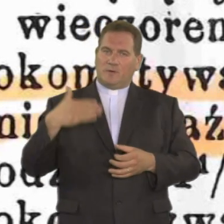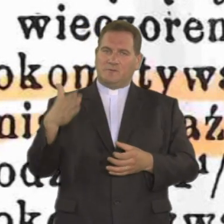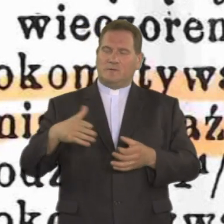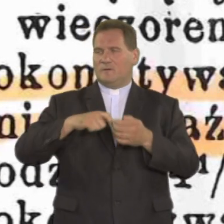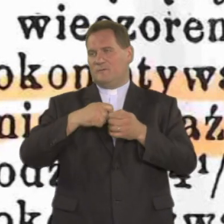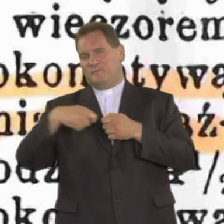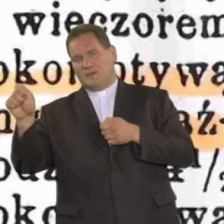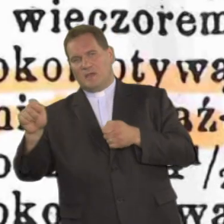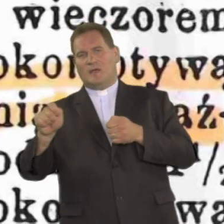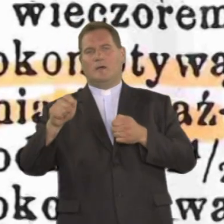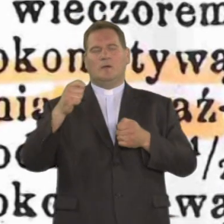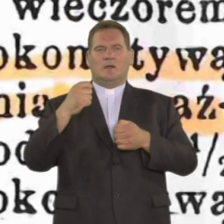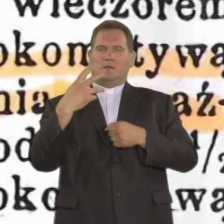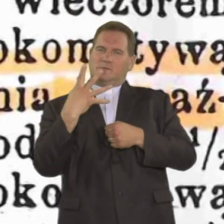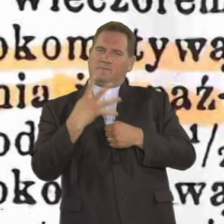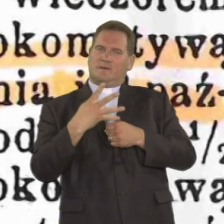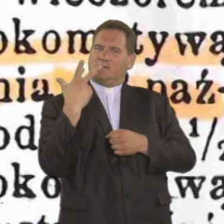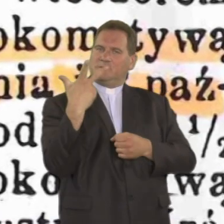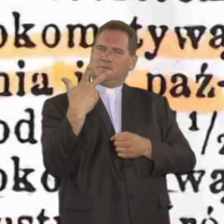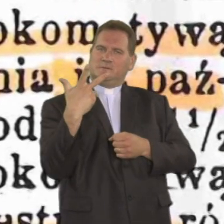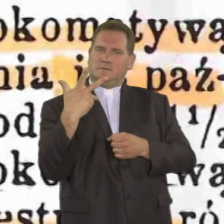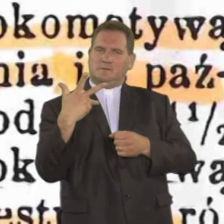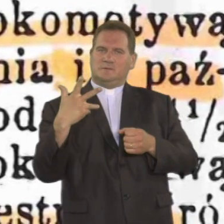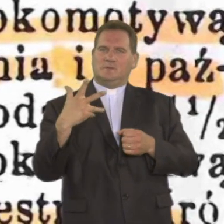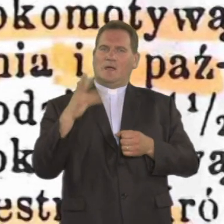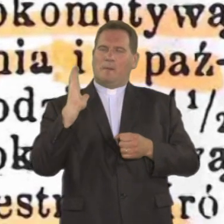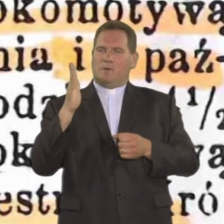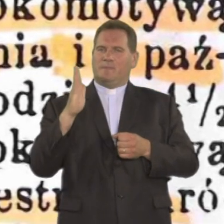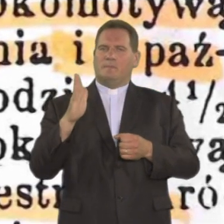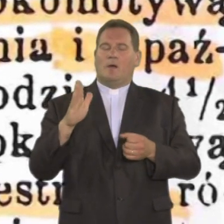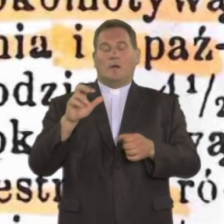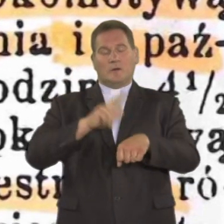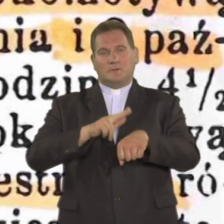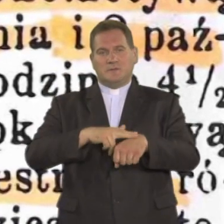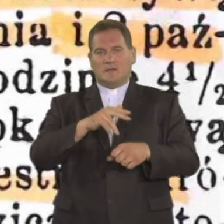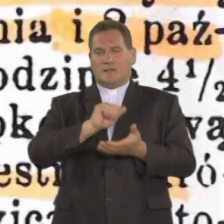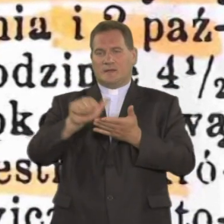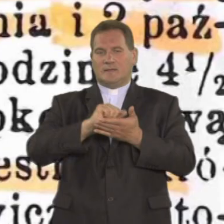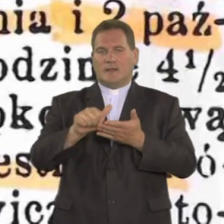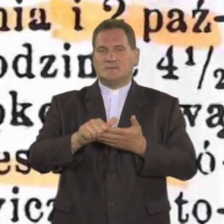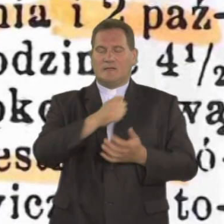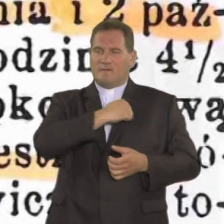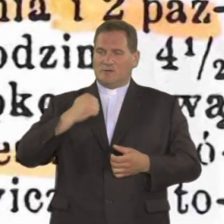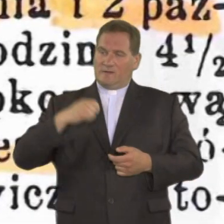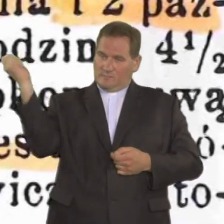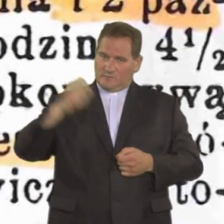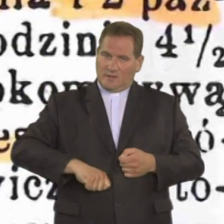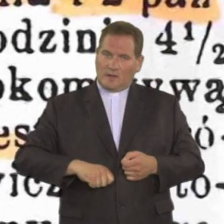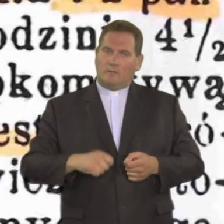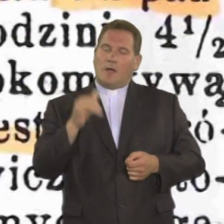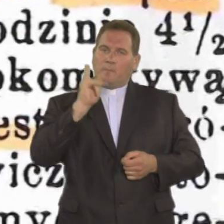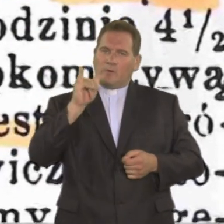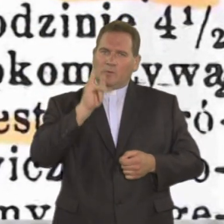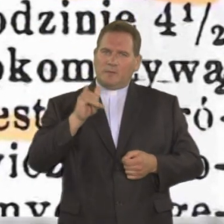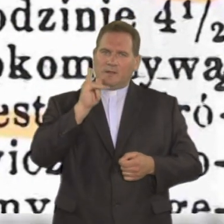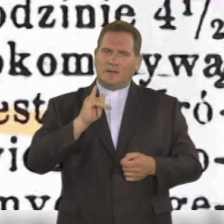opuścił Piotrków o godzinie 4:30, po obiedzie w Rokicinach, o 11:00 wieczorem stanął w Warszawie. Próby z lokomotywą, co jest